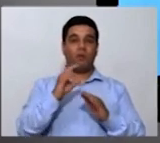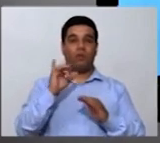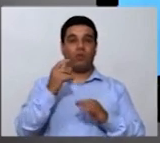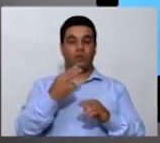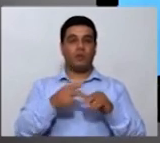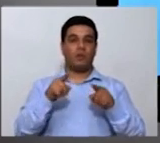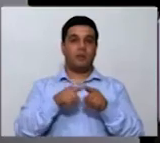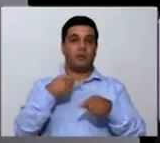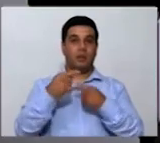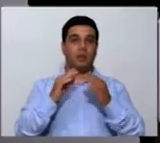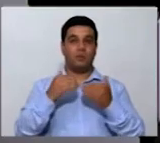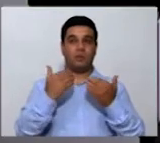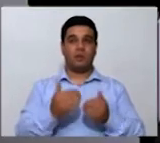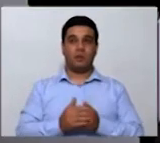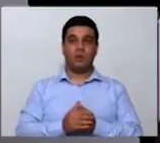ham ataymiz.